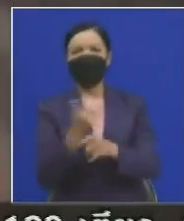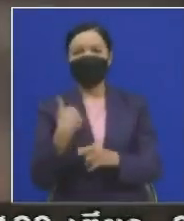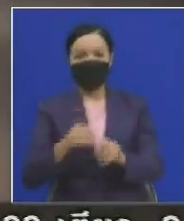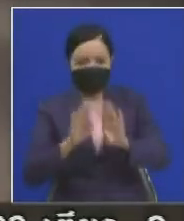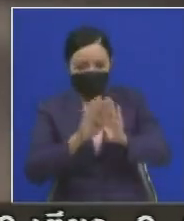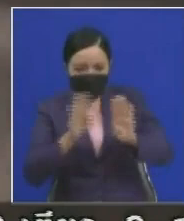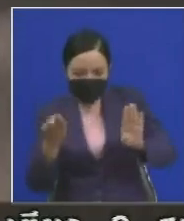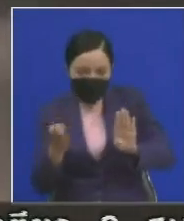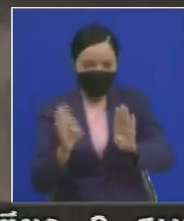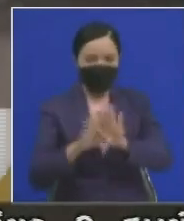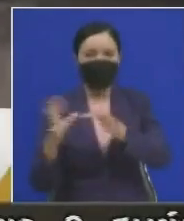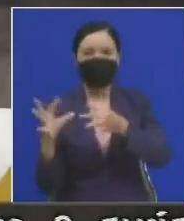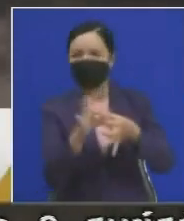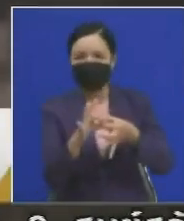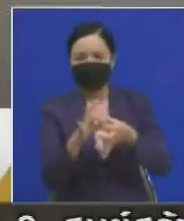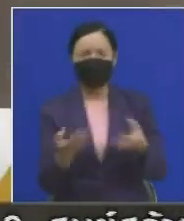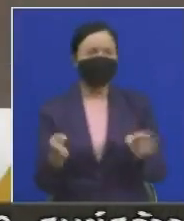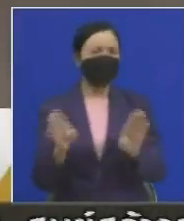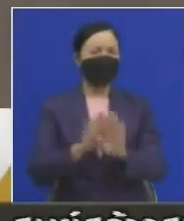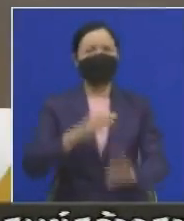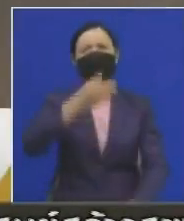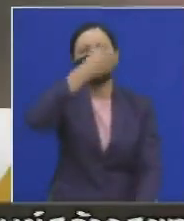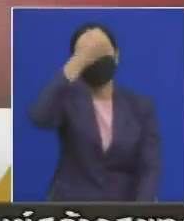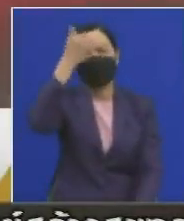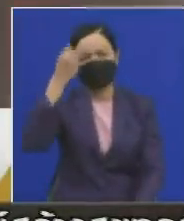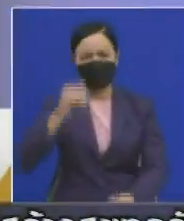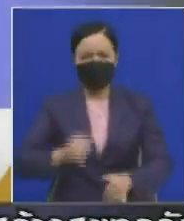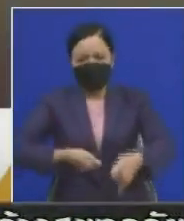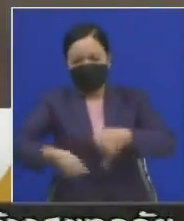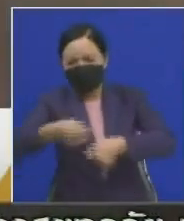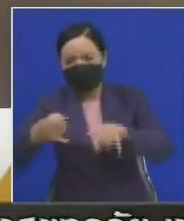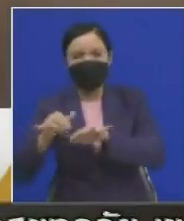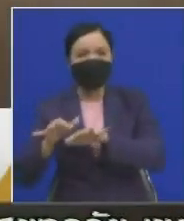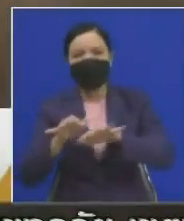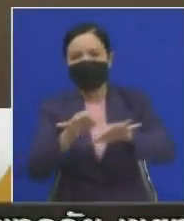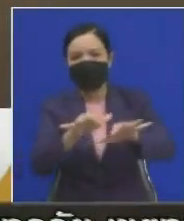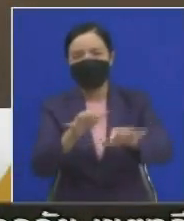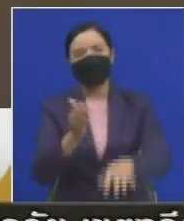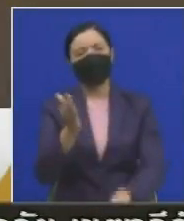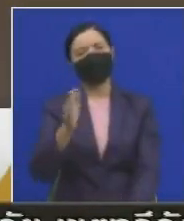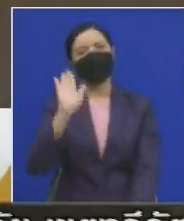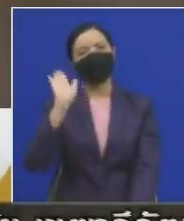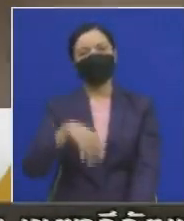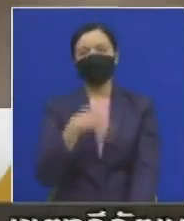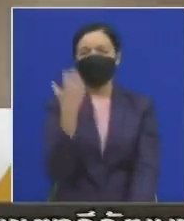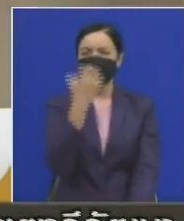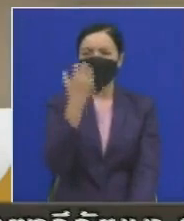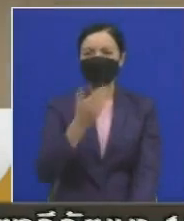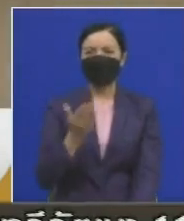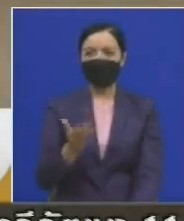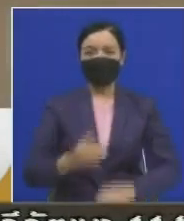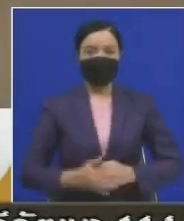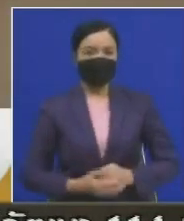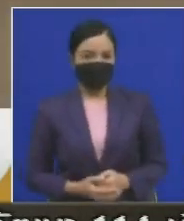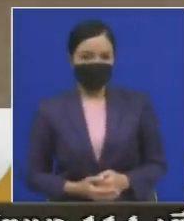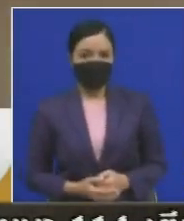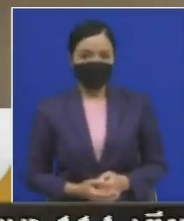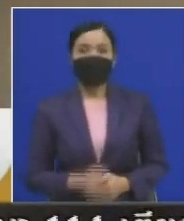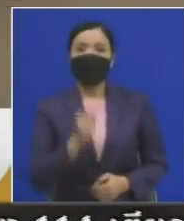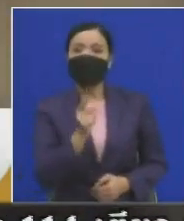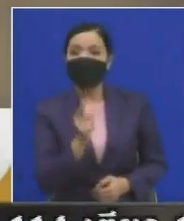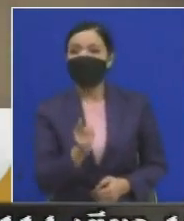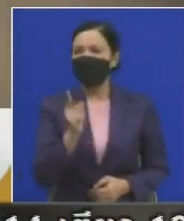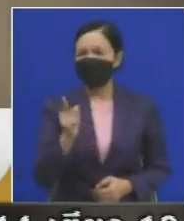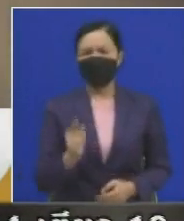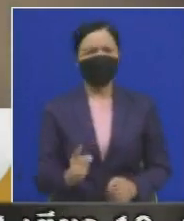นามาfo portแลวก็บี้